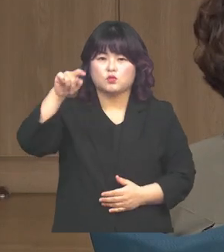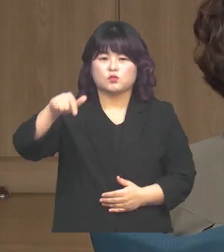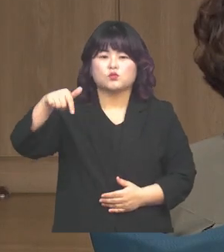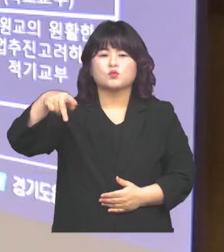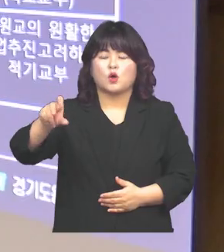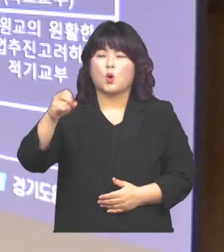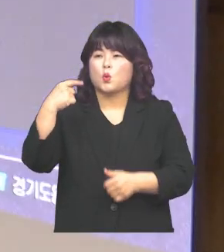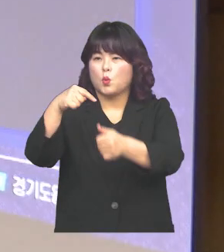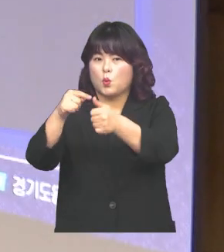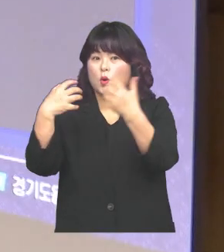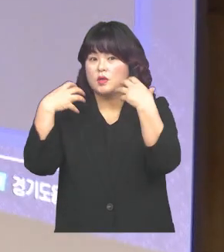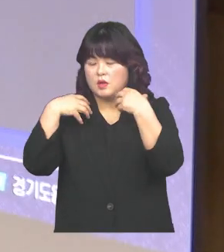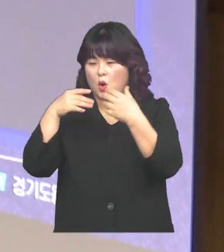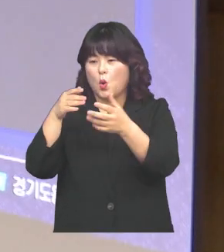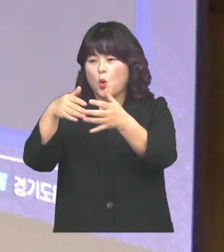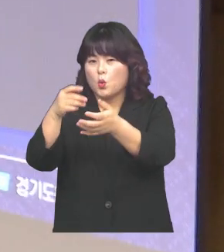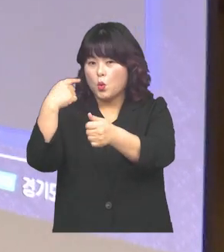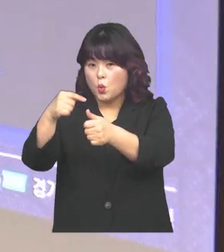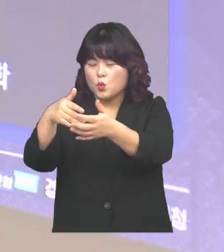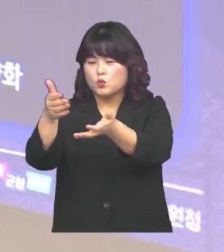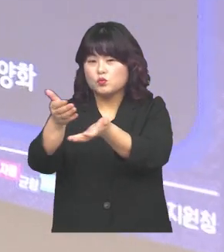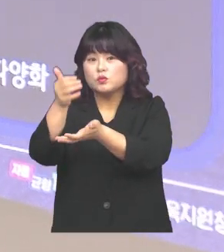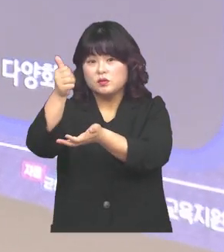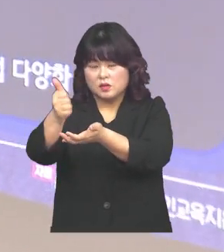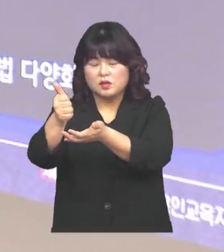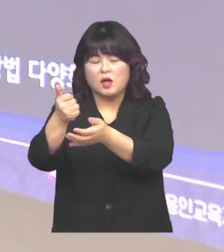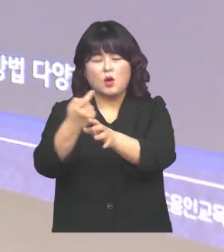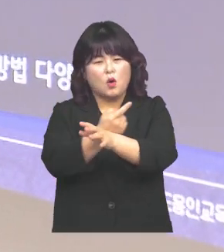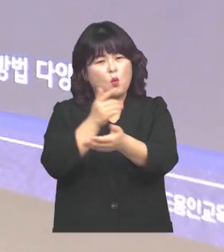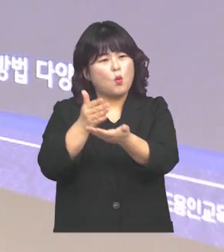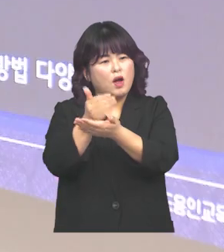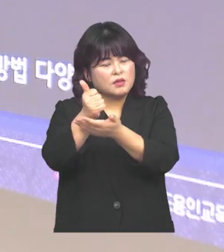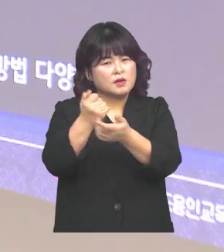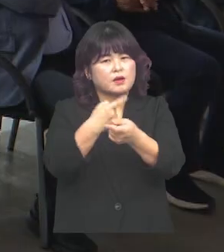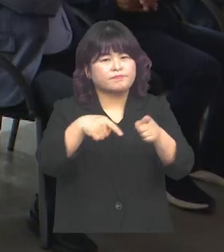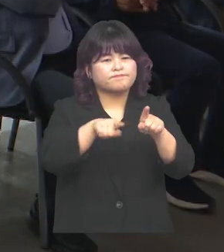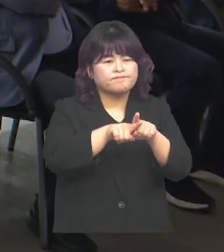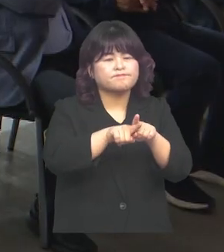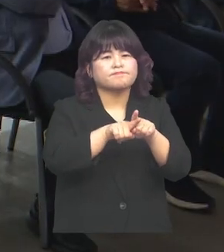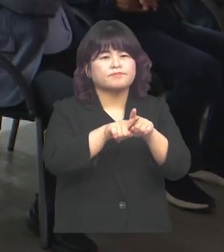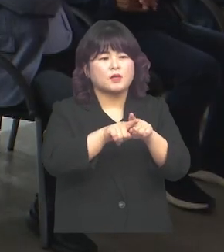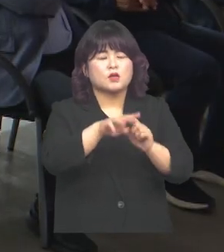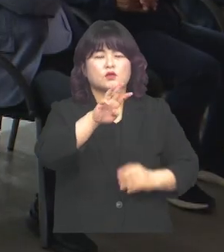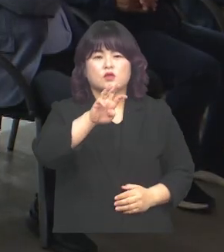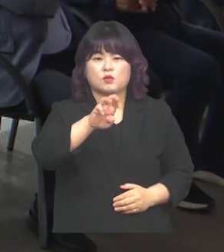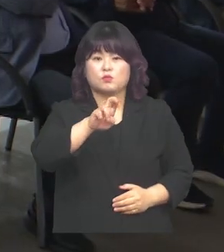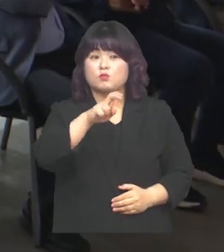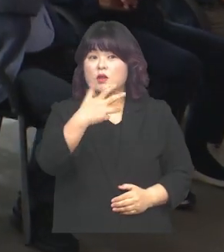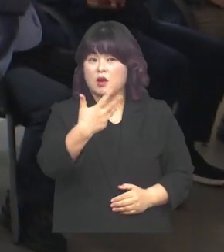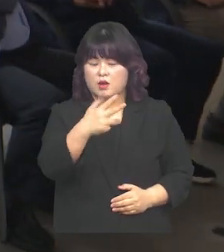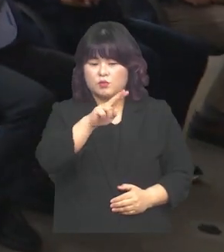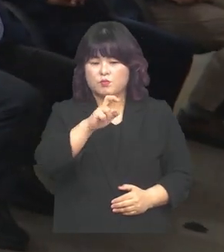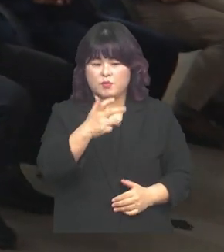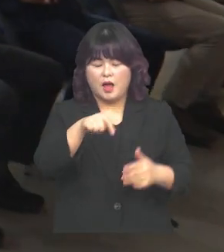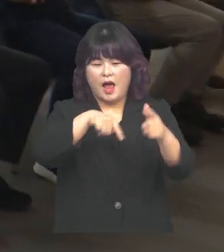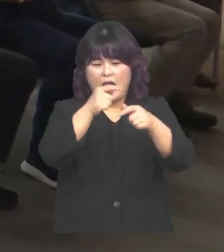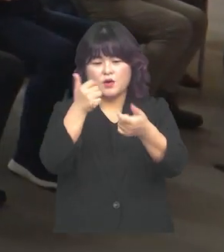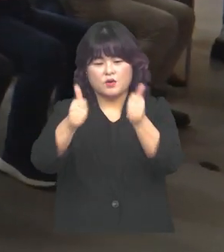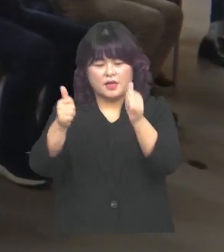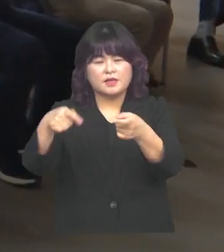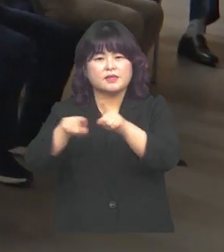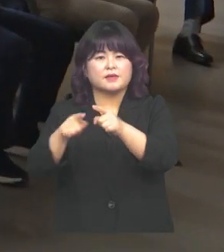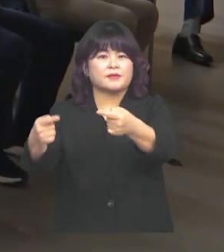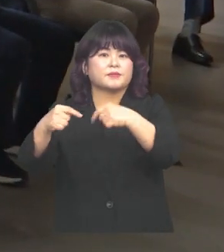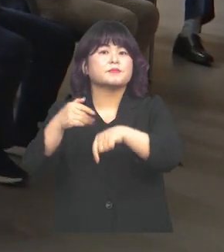정숙경 용인교육지원청 교육국장, 처인구 지역 내 33개 초등학교 중 28개 학교의 교장들이